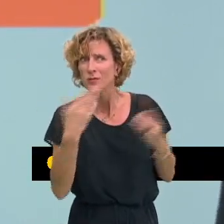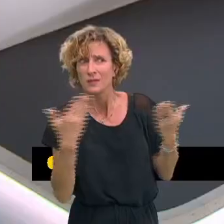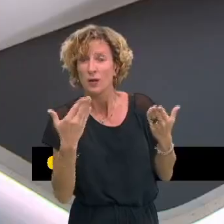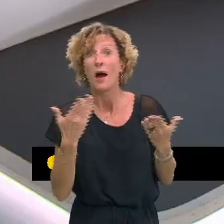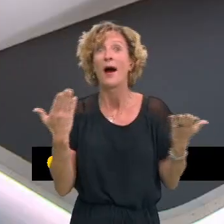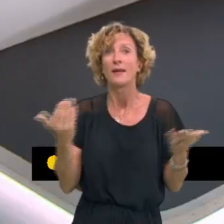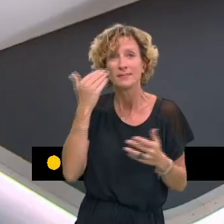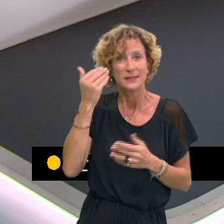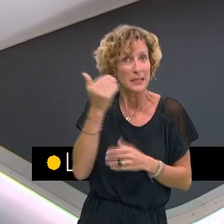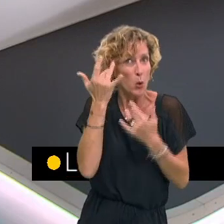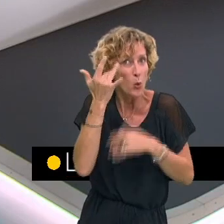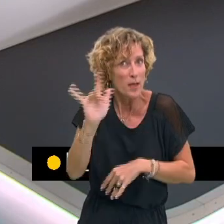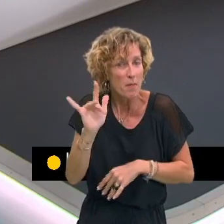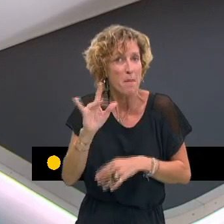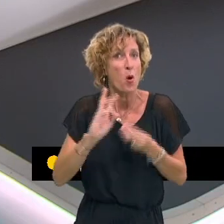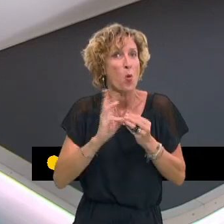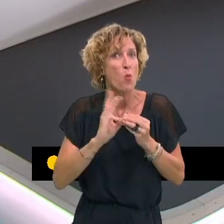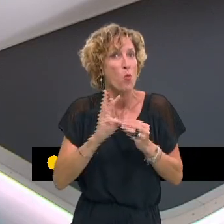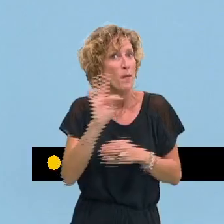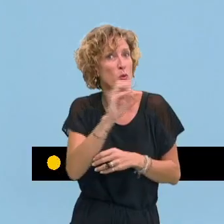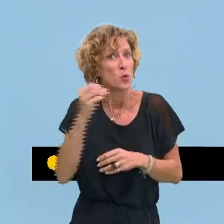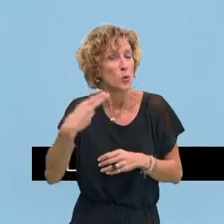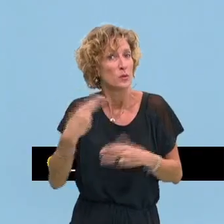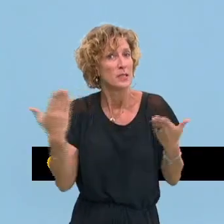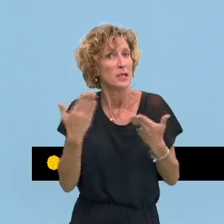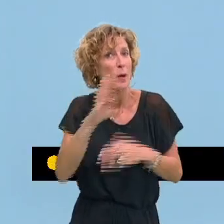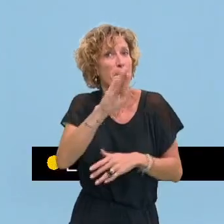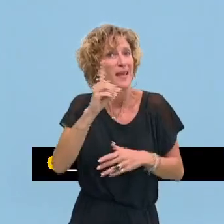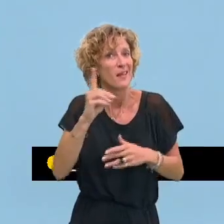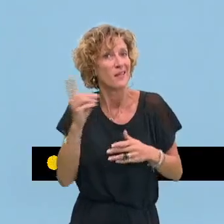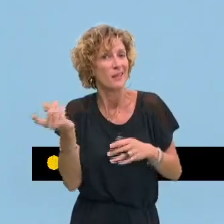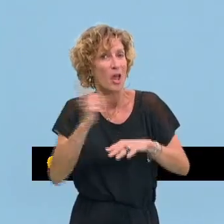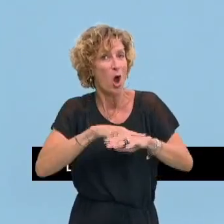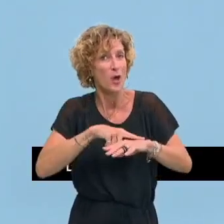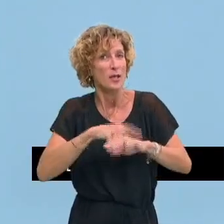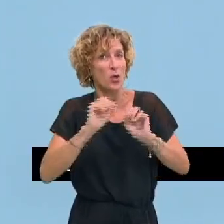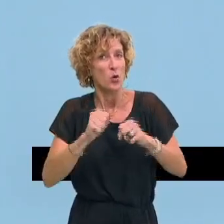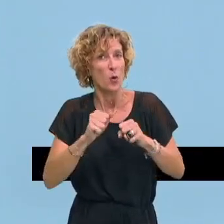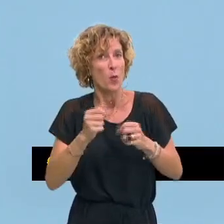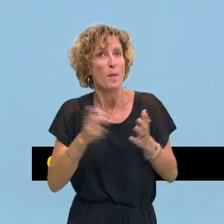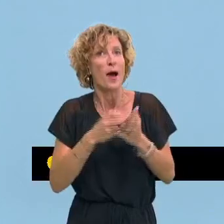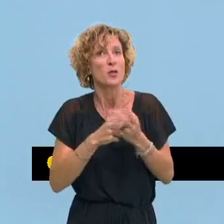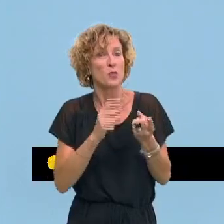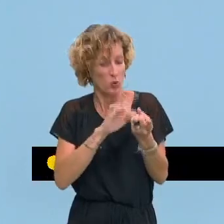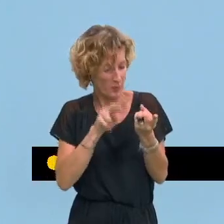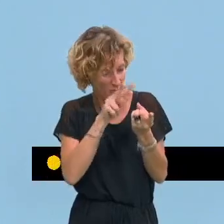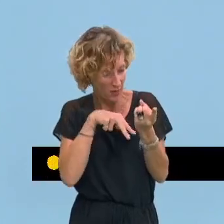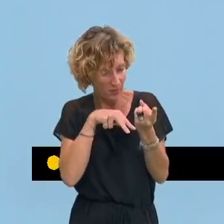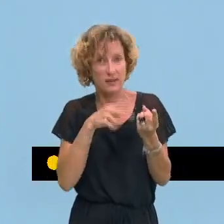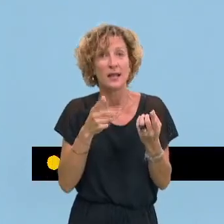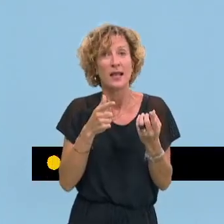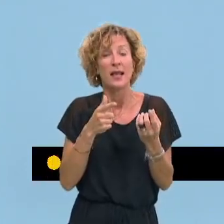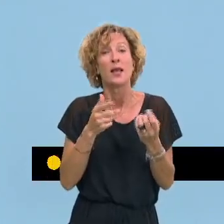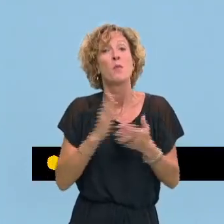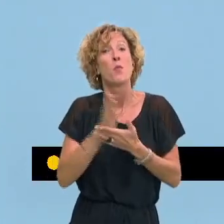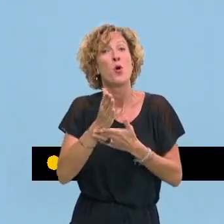pour ceux qui ne connaissent pas d'abord, le Webtoon, c'est une bande dessinée en ligne qu'on peut lire sur son smartphone par exemple, et portée par des